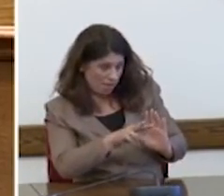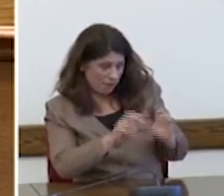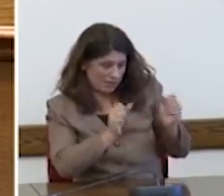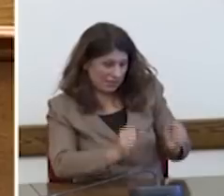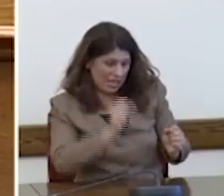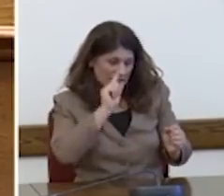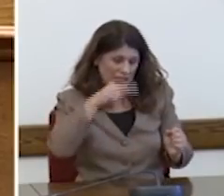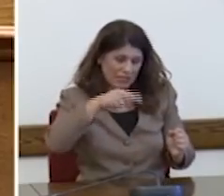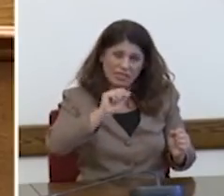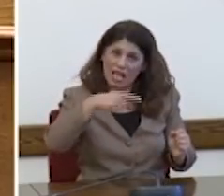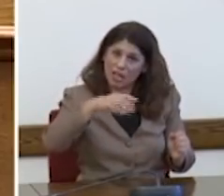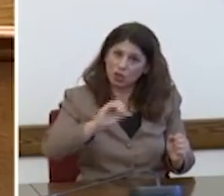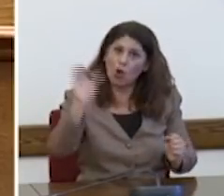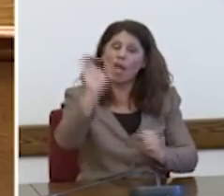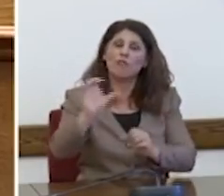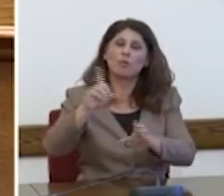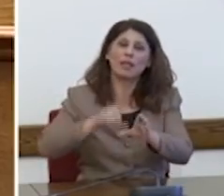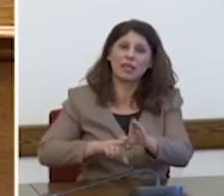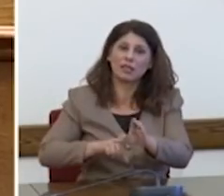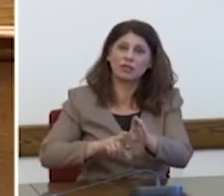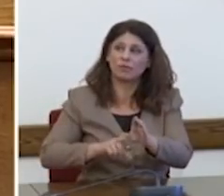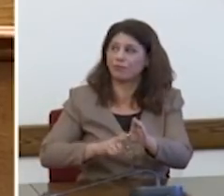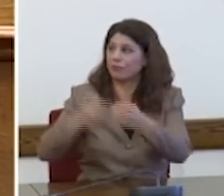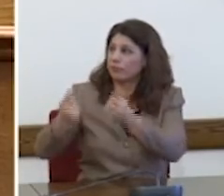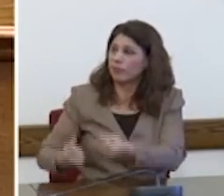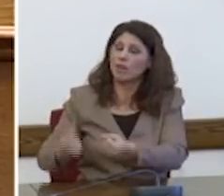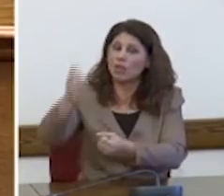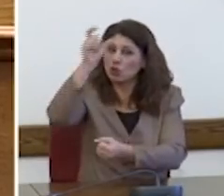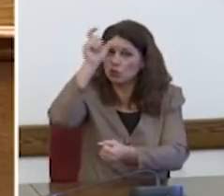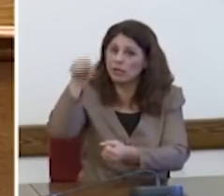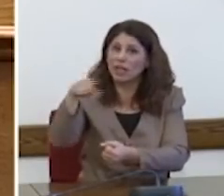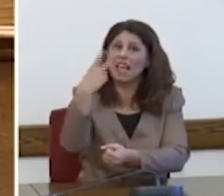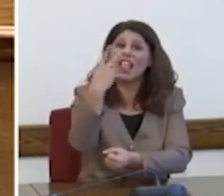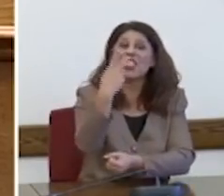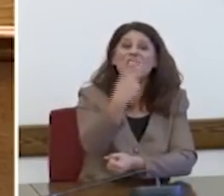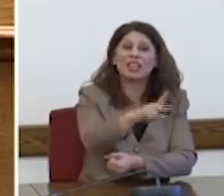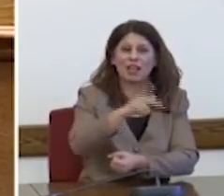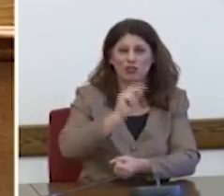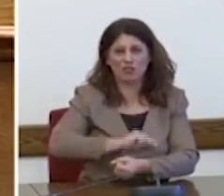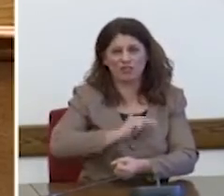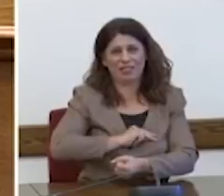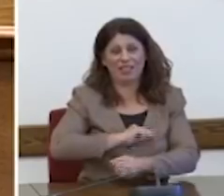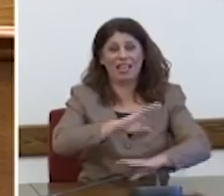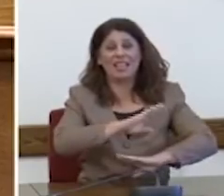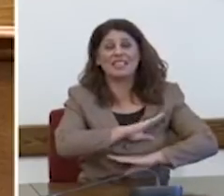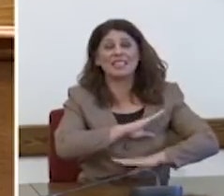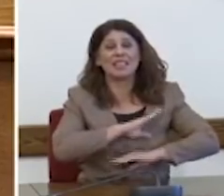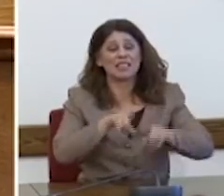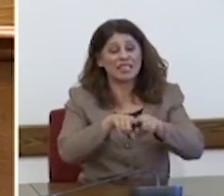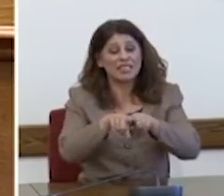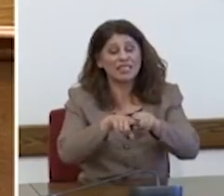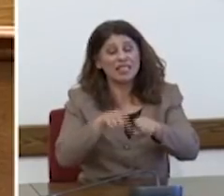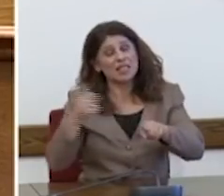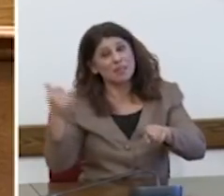της Ευρωπαϊκής Ένωσης έναντι της Τουρκίας είναι τα δικά του συμφέροντα. Είναι η στρατηγική του σχέση με την